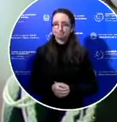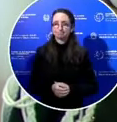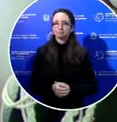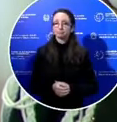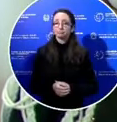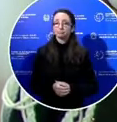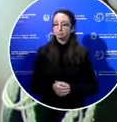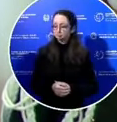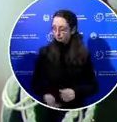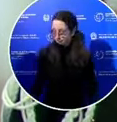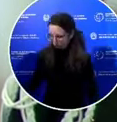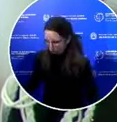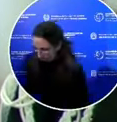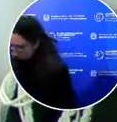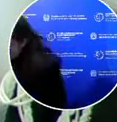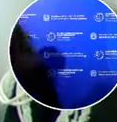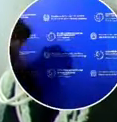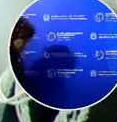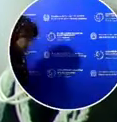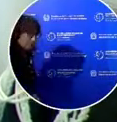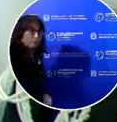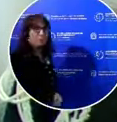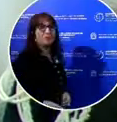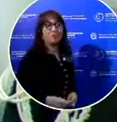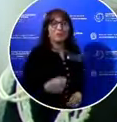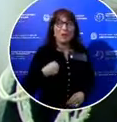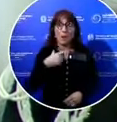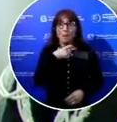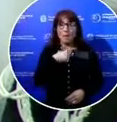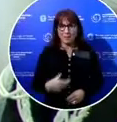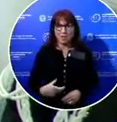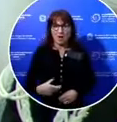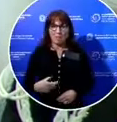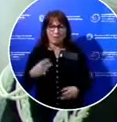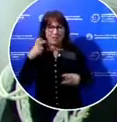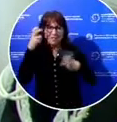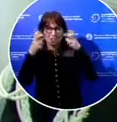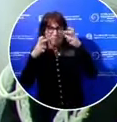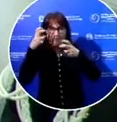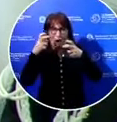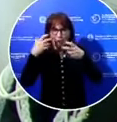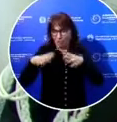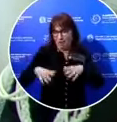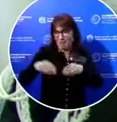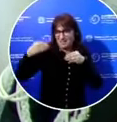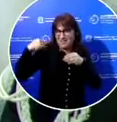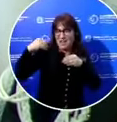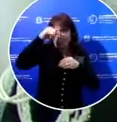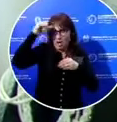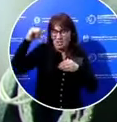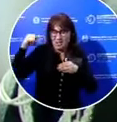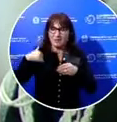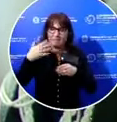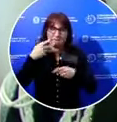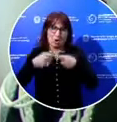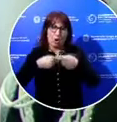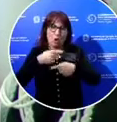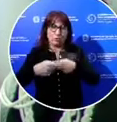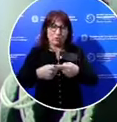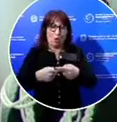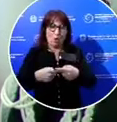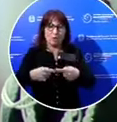Non mancheremo e non mancherò personalmente di proseguire gli sforzi che abbiamo iniziato nel percorso in estate che oggi approda qui, insieme